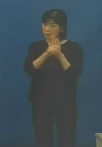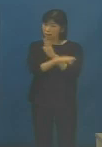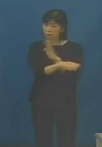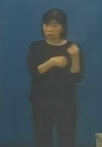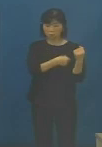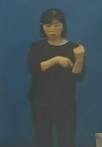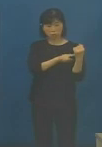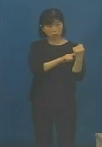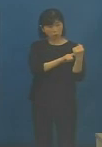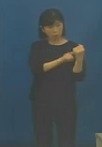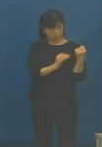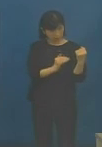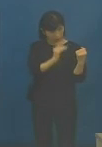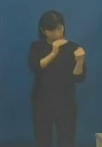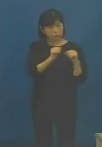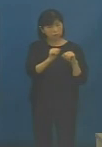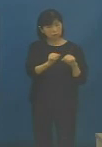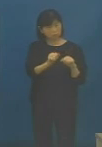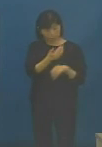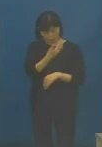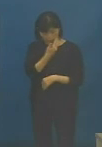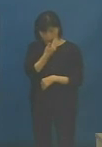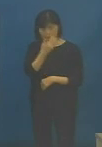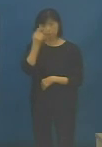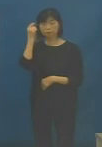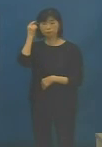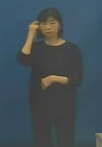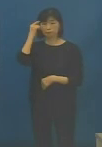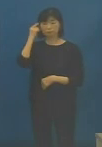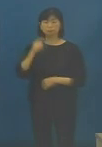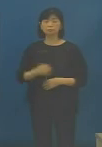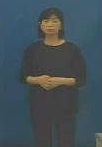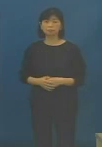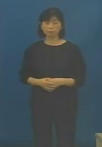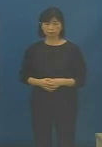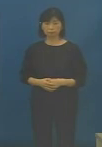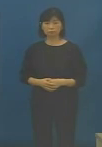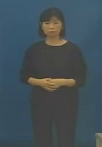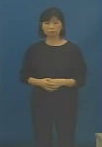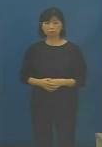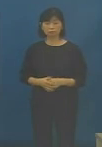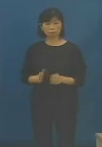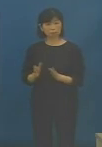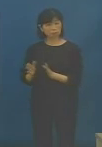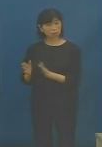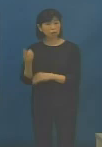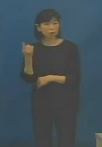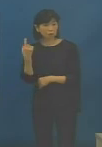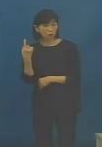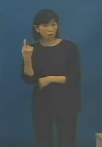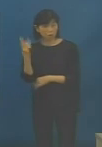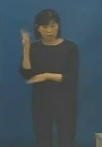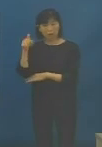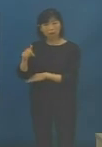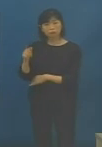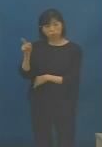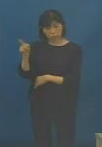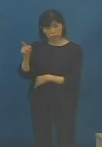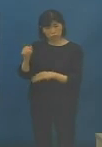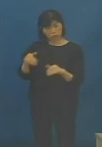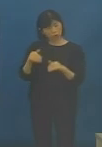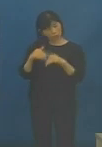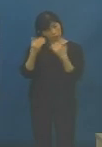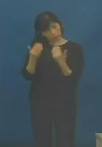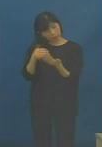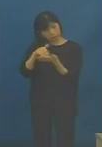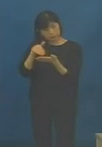が非常に重要だというふうに考えます。昨日政府の方では概算要求が取りまとめられ